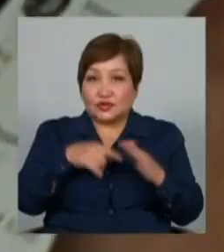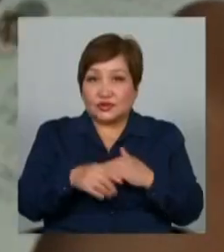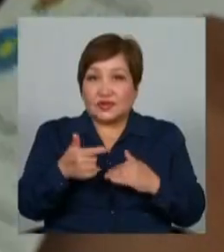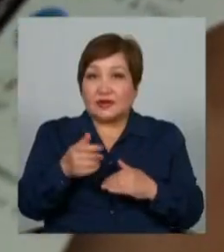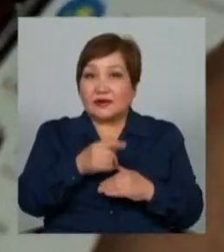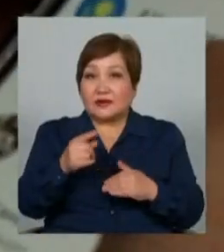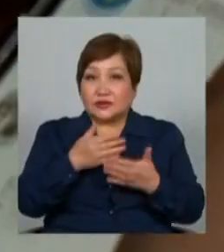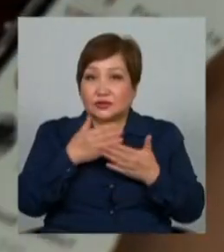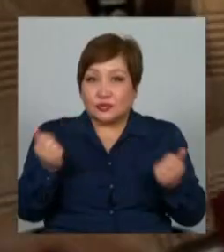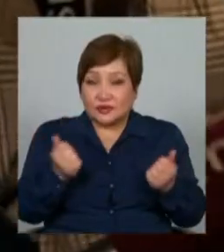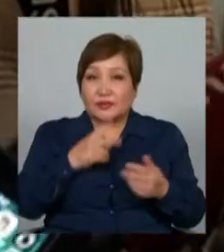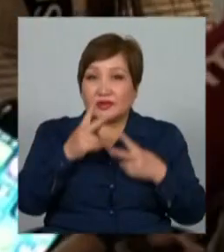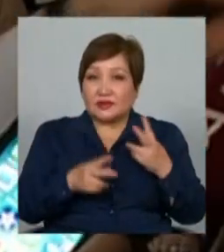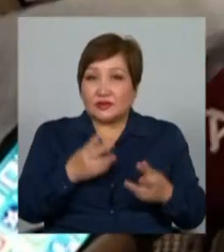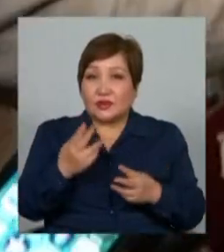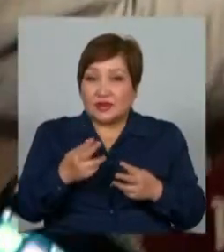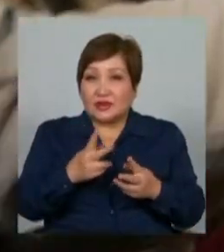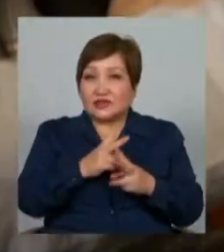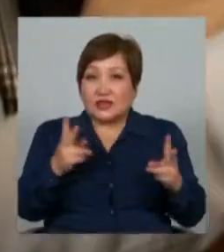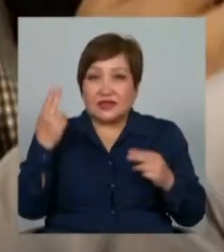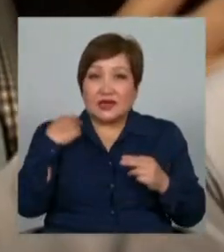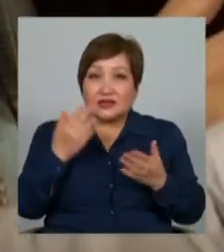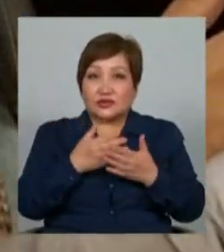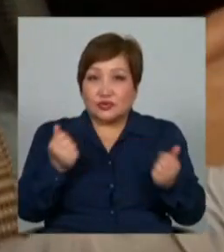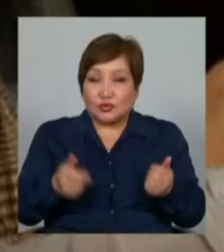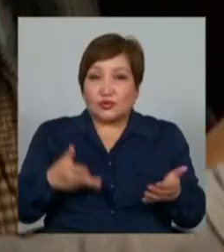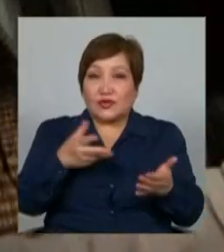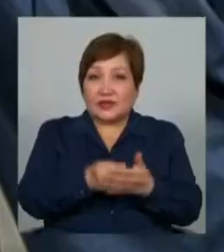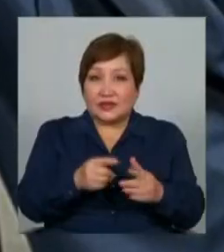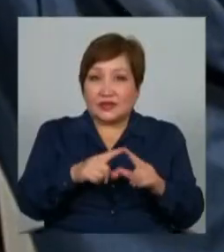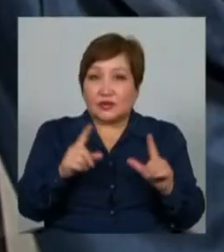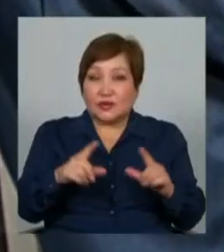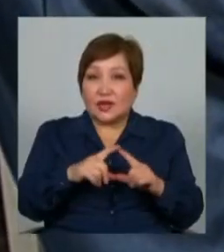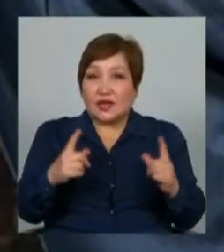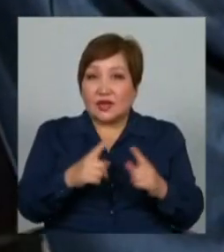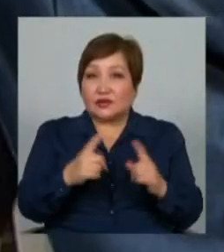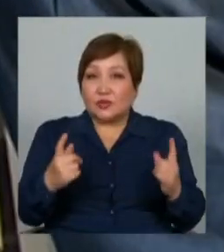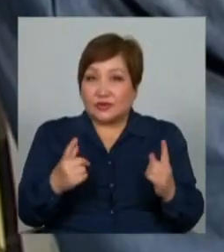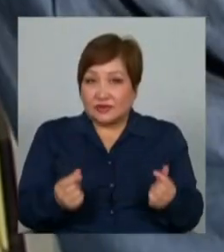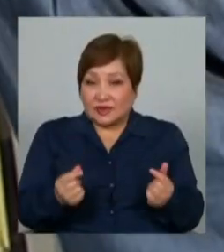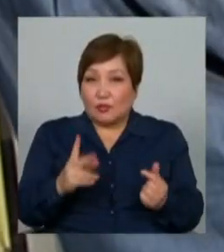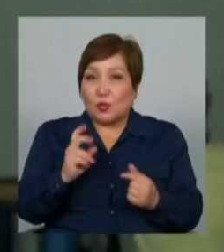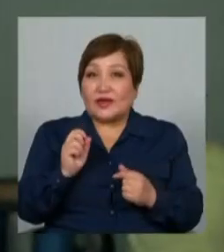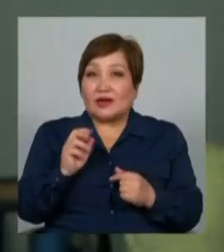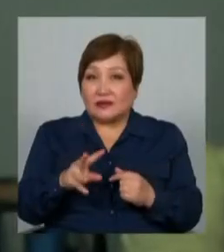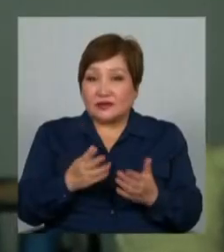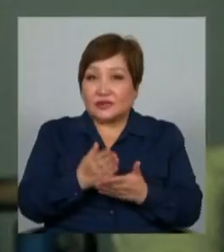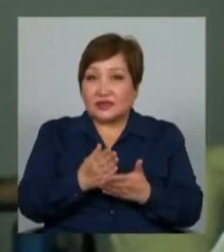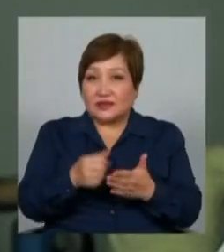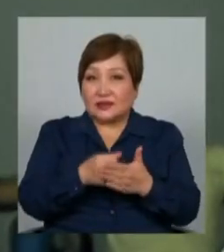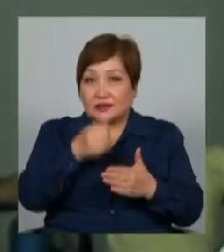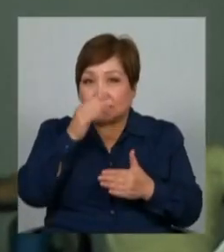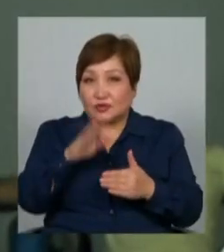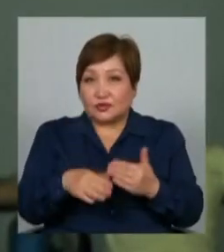олар ешқандай қарызымыз жоқ деп отыр. Төлеген түбіртектерін коммуналдық қызметкерлерге дәлелдей алмай жүр. Еске жатқан жоқ, келді ана